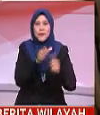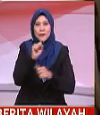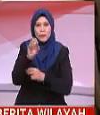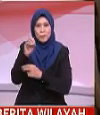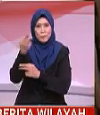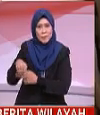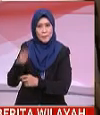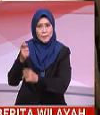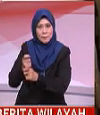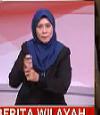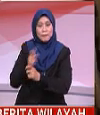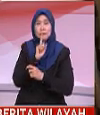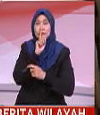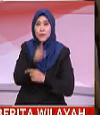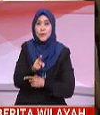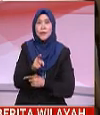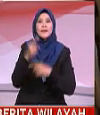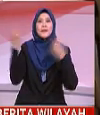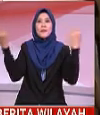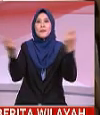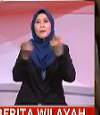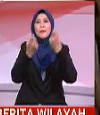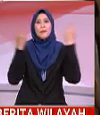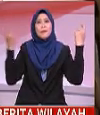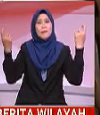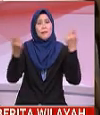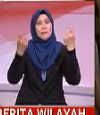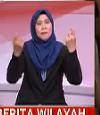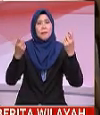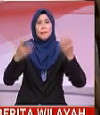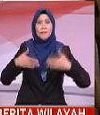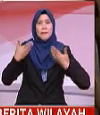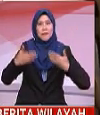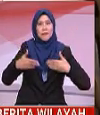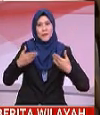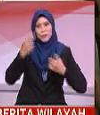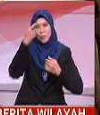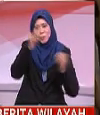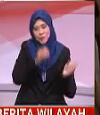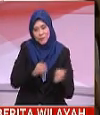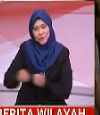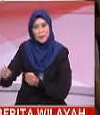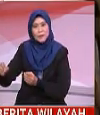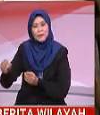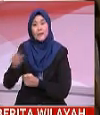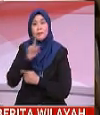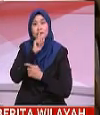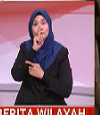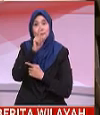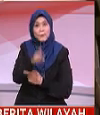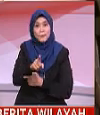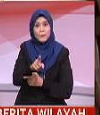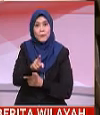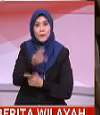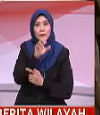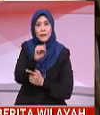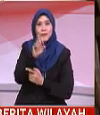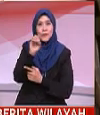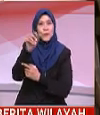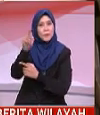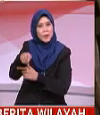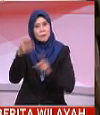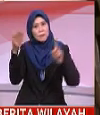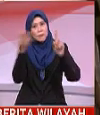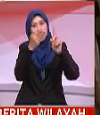yang telah pun ditetapkan walaupun kita merayakan dan juga memeriahkan program yang dianjurkan ini, yang pastinya SOP harus